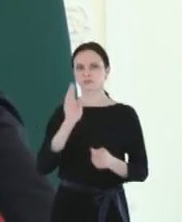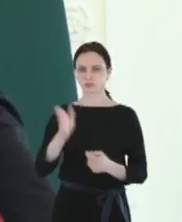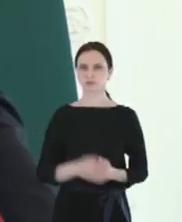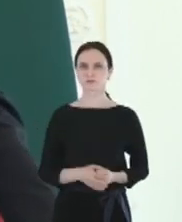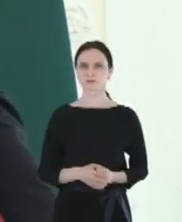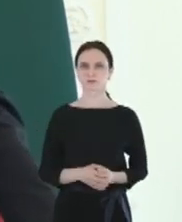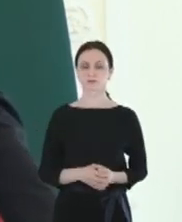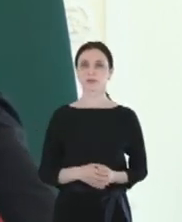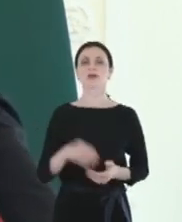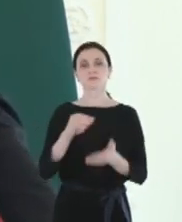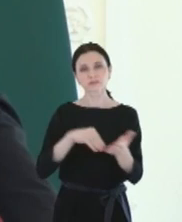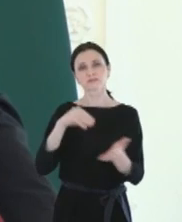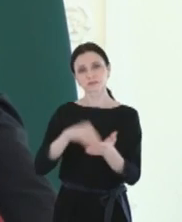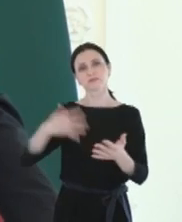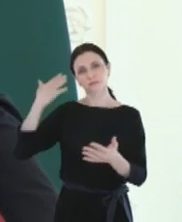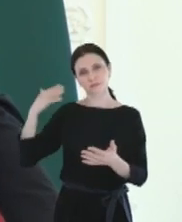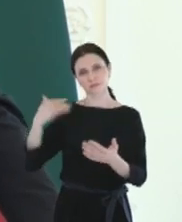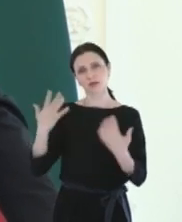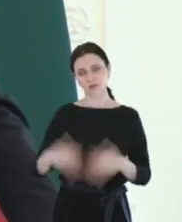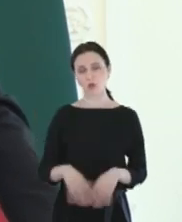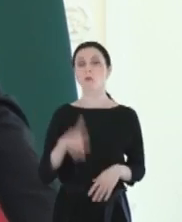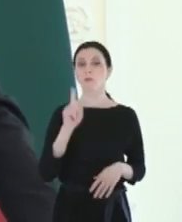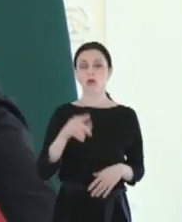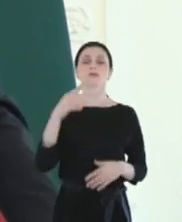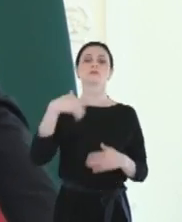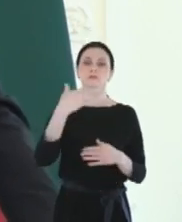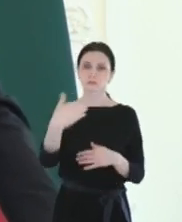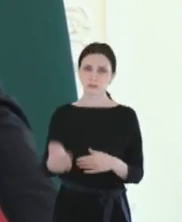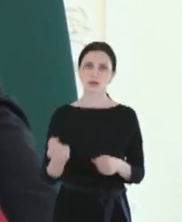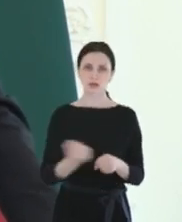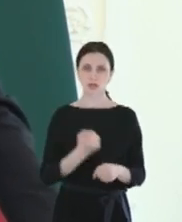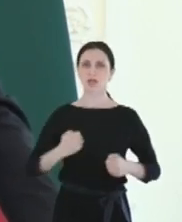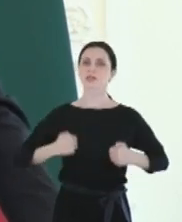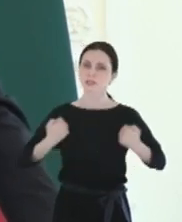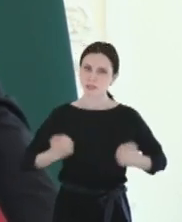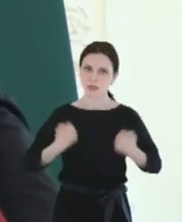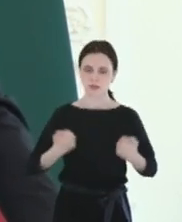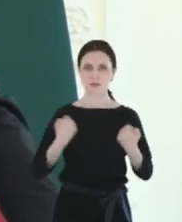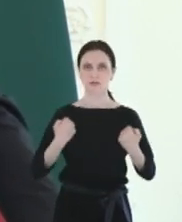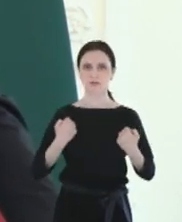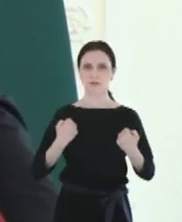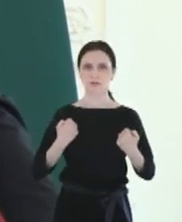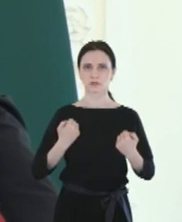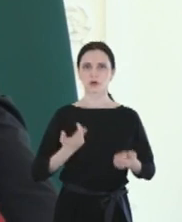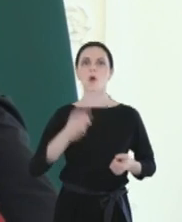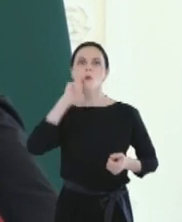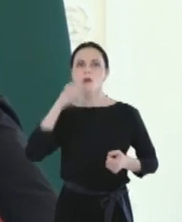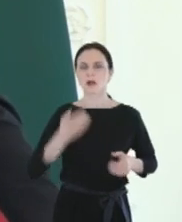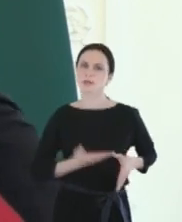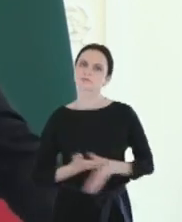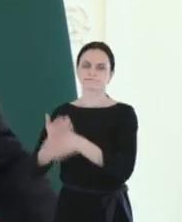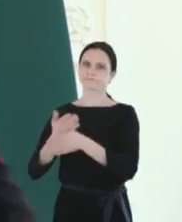daug kartų, bet noriu pakartoti. Reikia ir toliau visomis priemonėmis remti